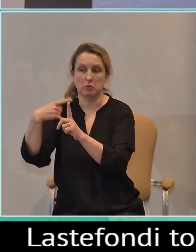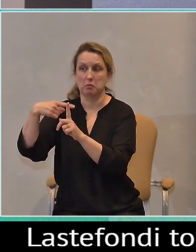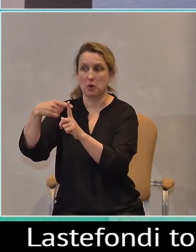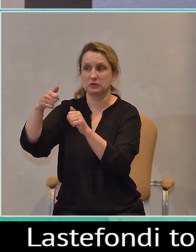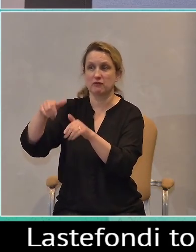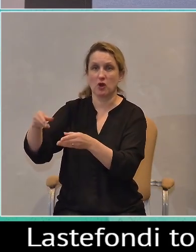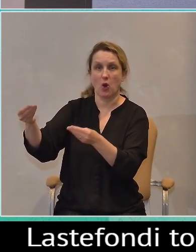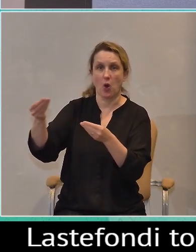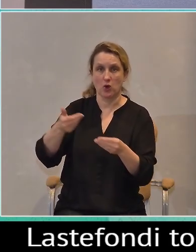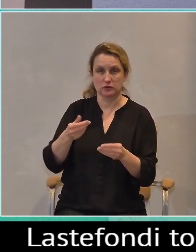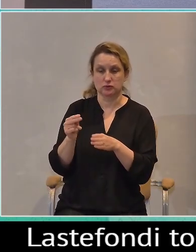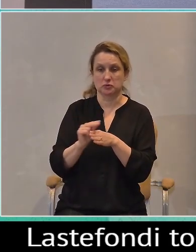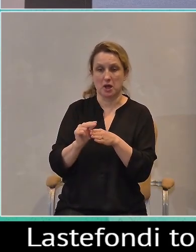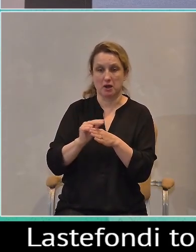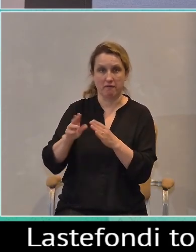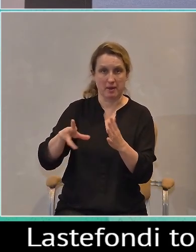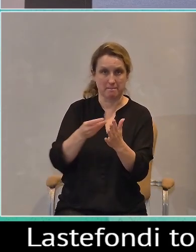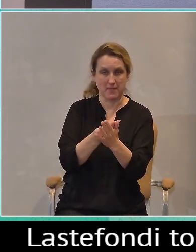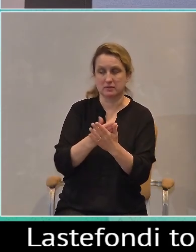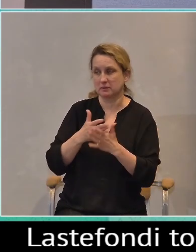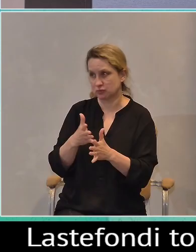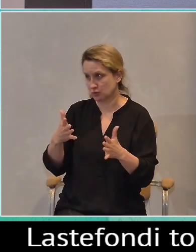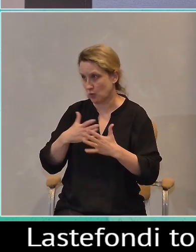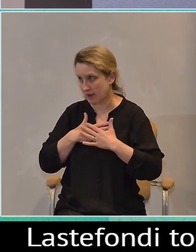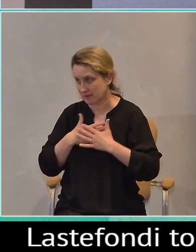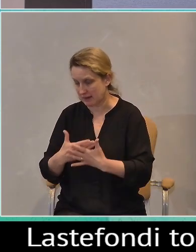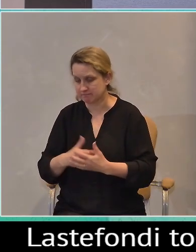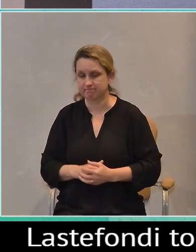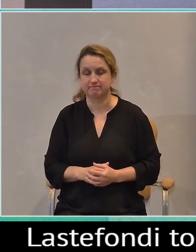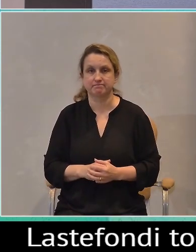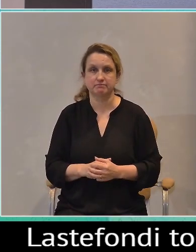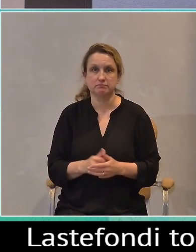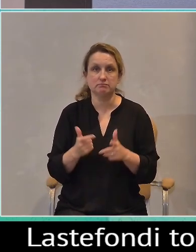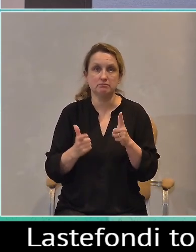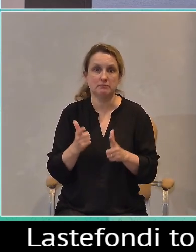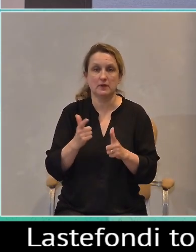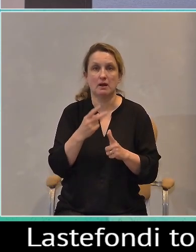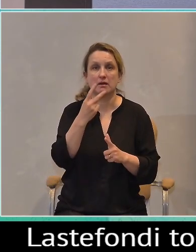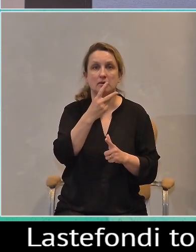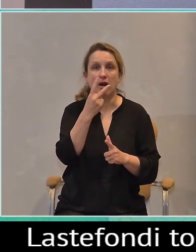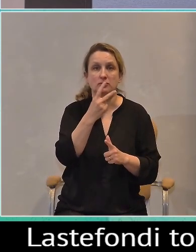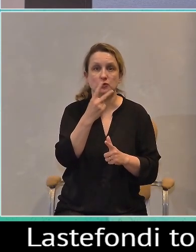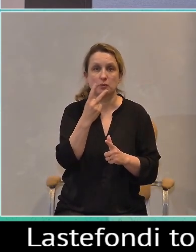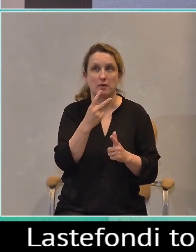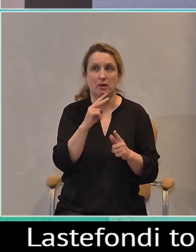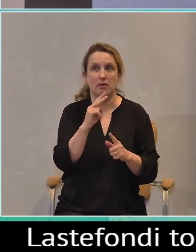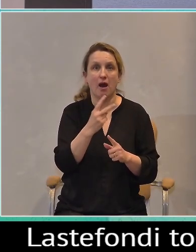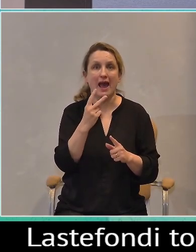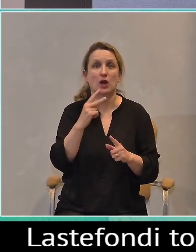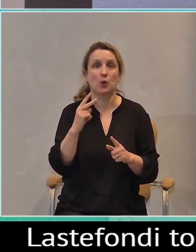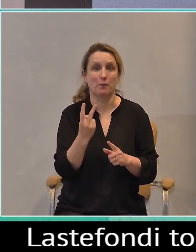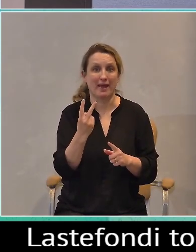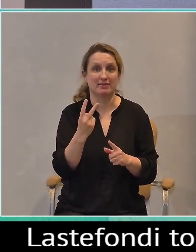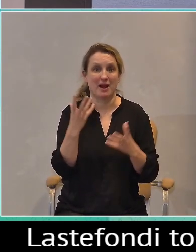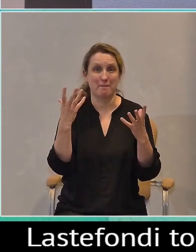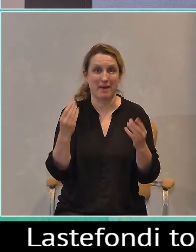ravim rahastatakse. Suur aitäh! Ja tegelikult juba 20. lapse elupäeval oli